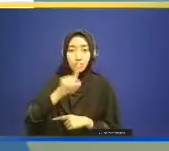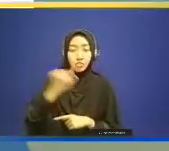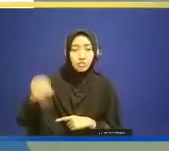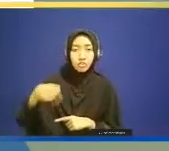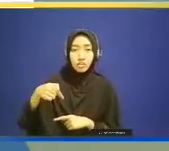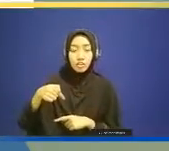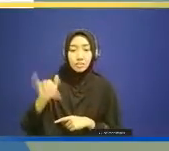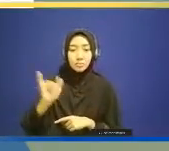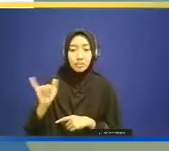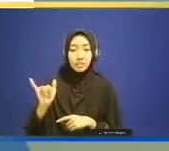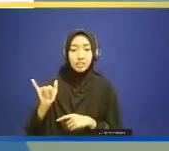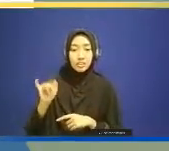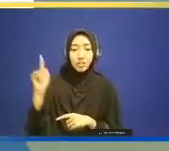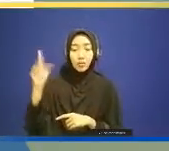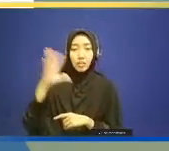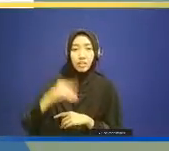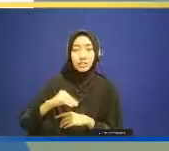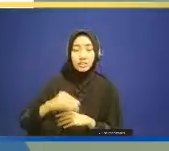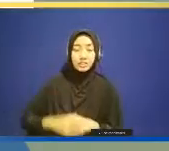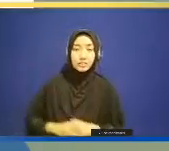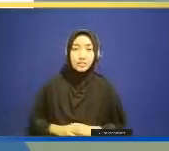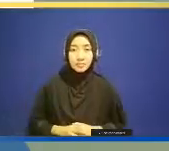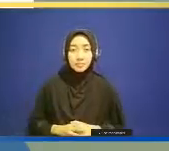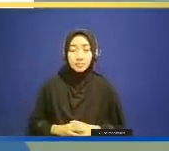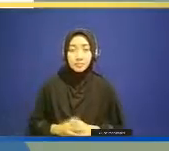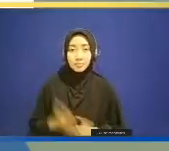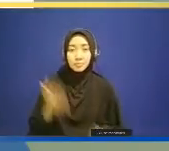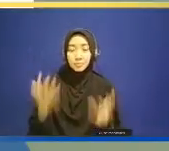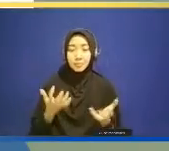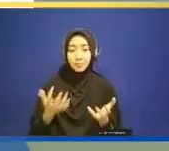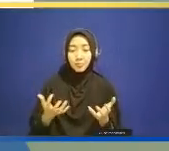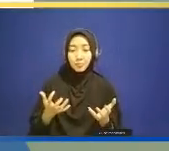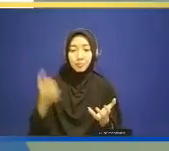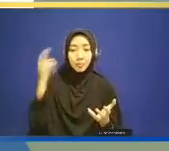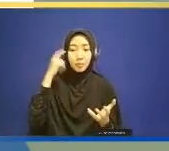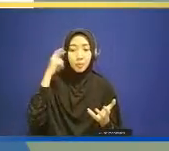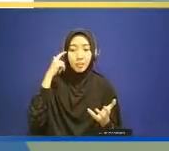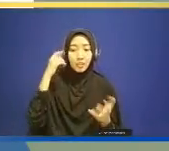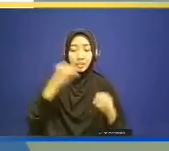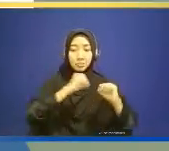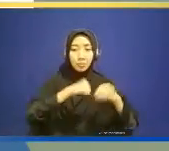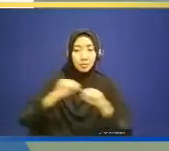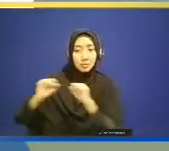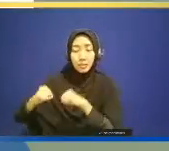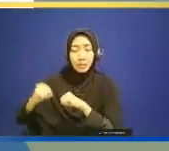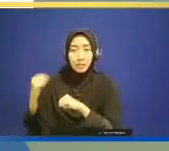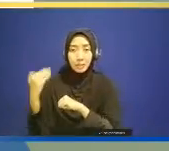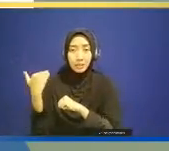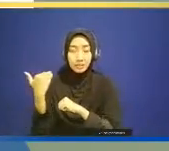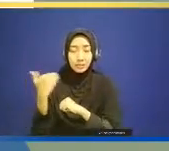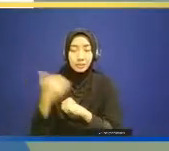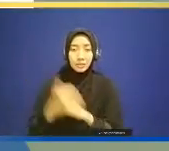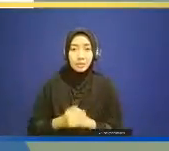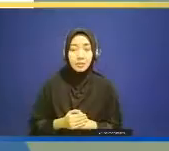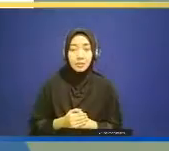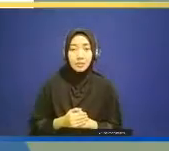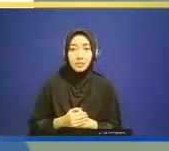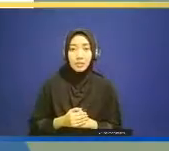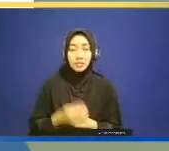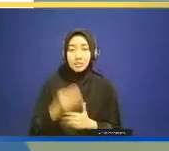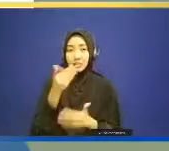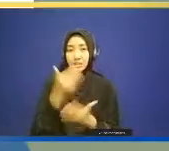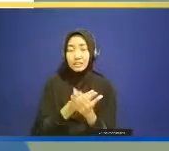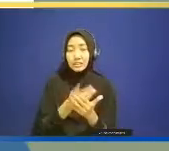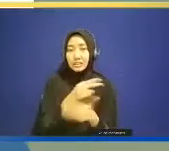barel setara minyak per hari dengan mempertimbangkan asumsi yang telah disepakati itu pendapatan negara